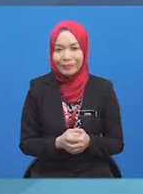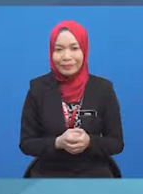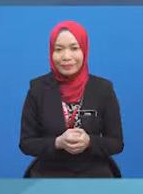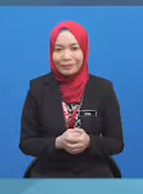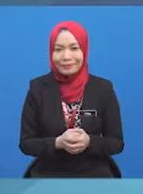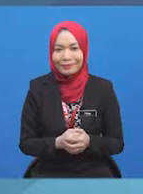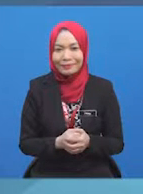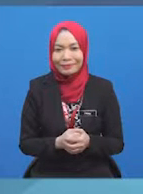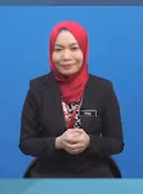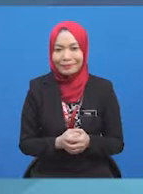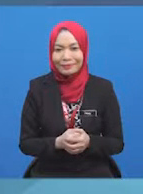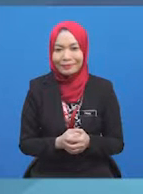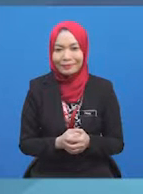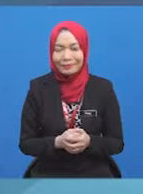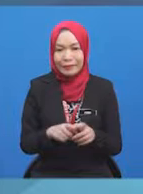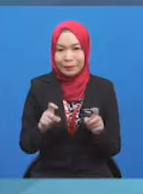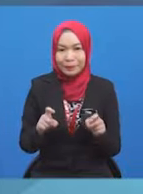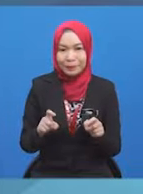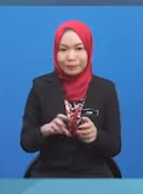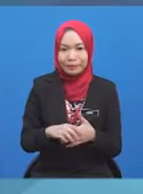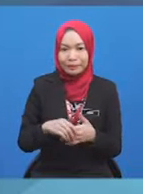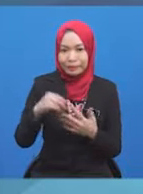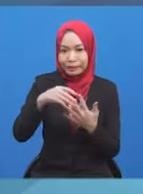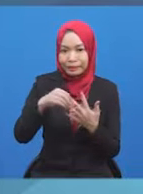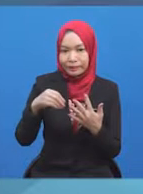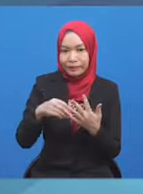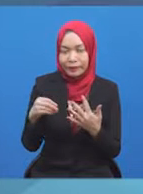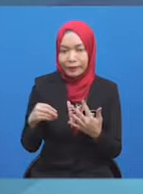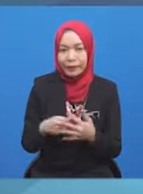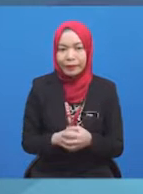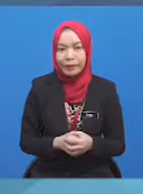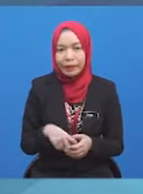Pilih atau highlight ketiga-tiga layer dan pilih gradient.